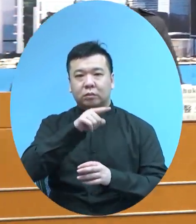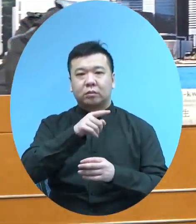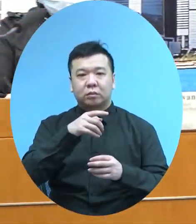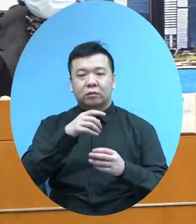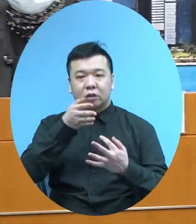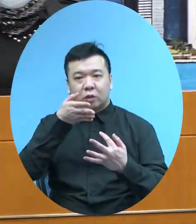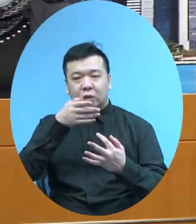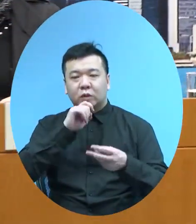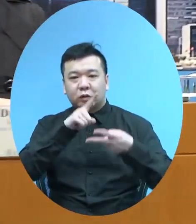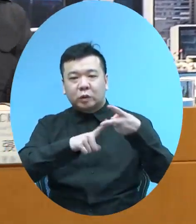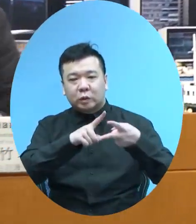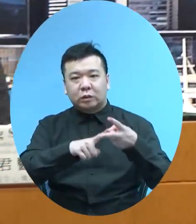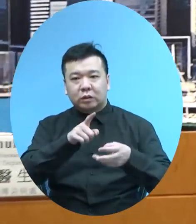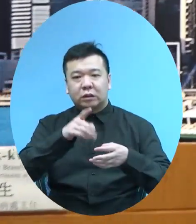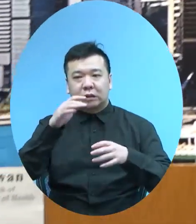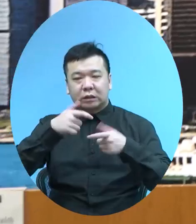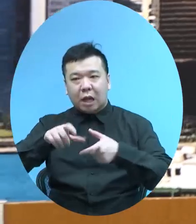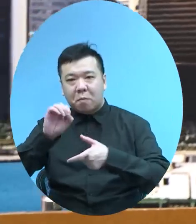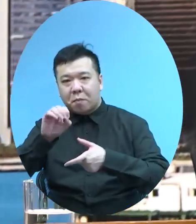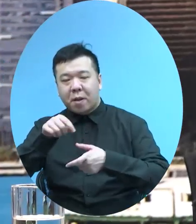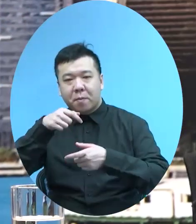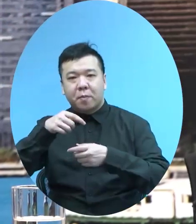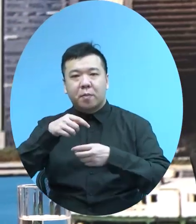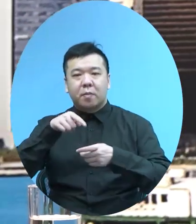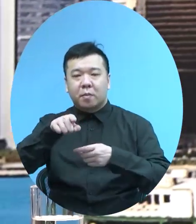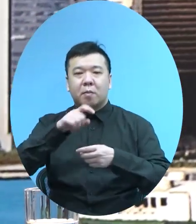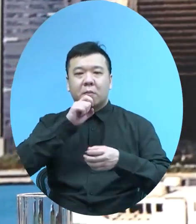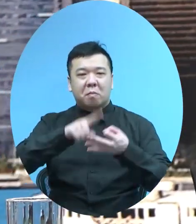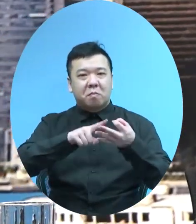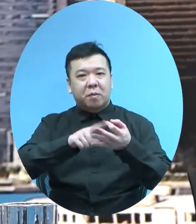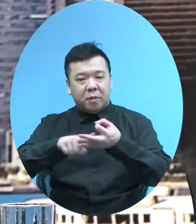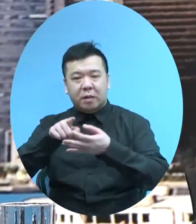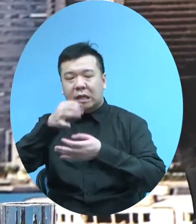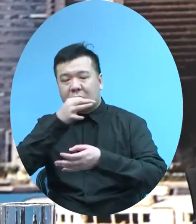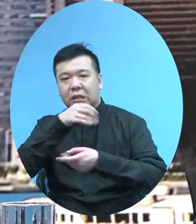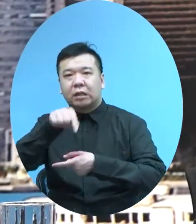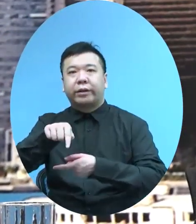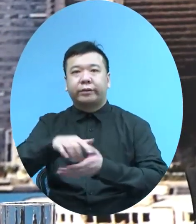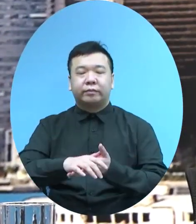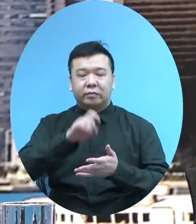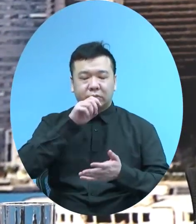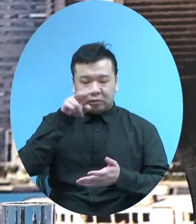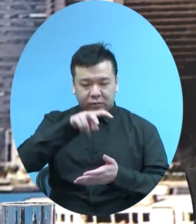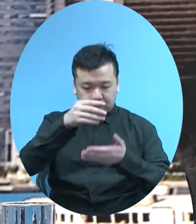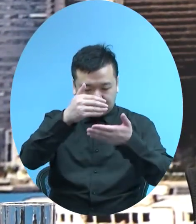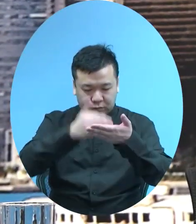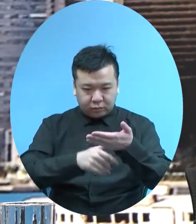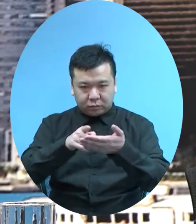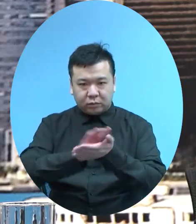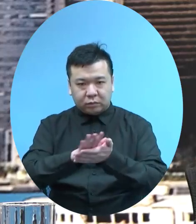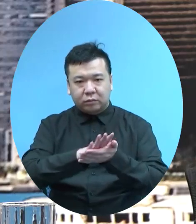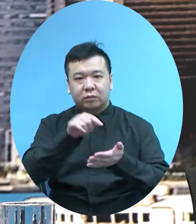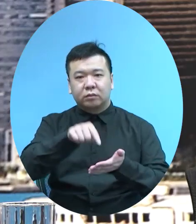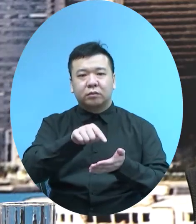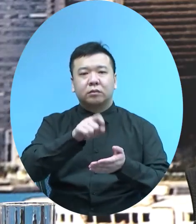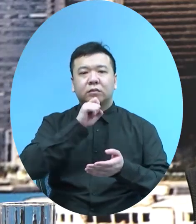素啦、蛋白酶抑制劑啦，同埋利巴韋林。咁當中咧，其實如果你再睇翻我哋啲個案咧，其實我